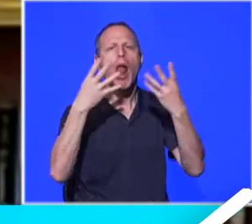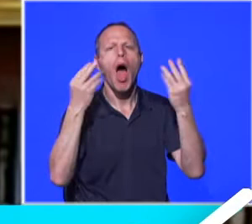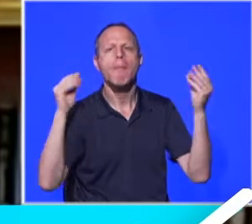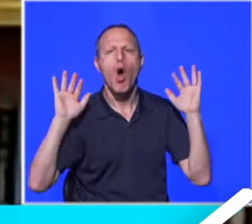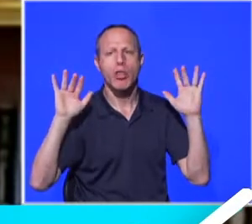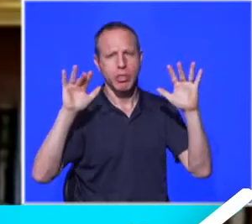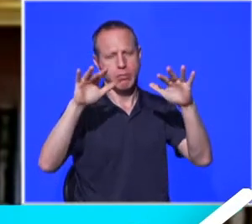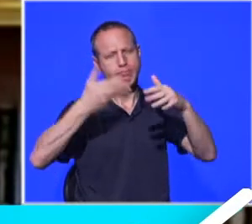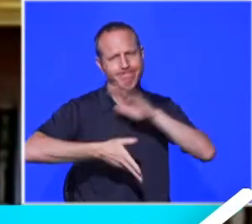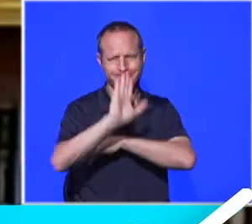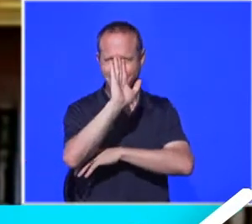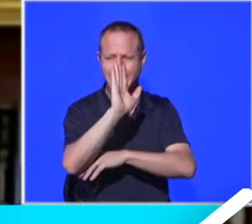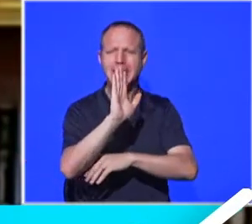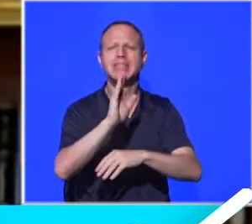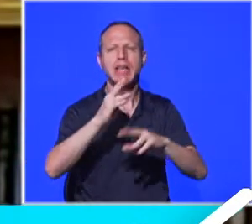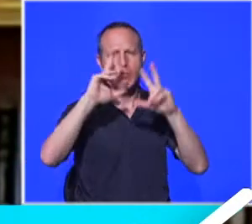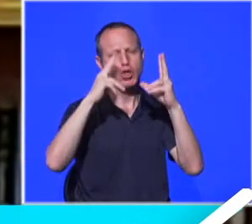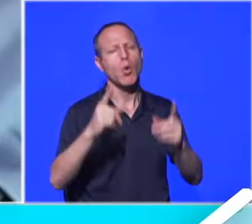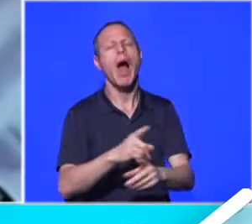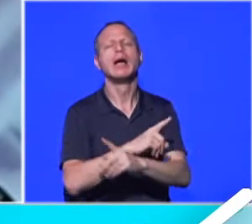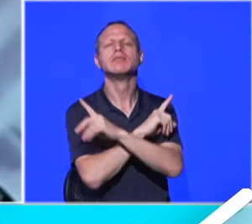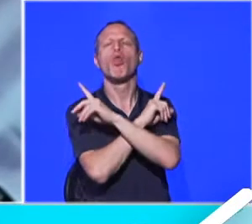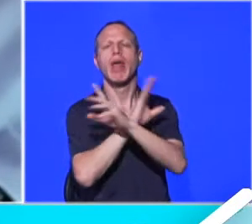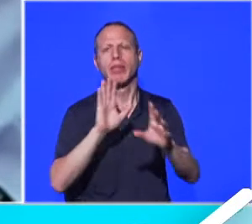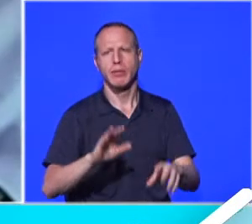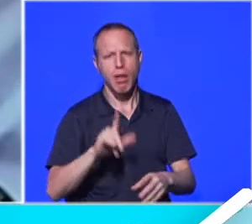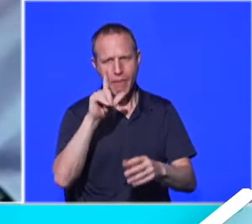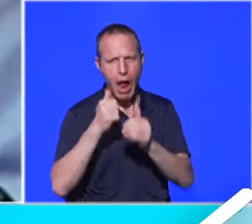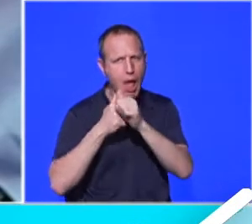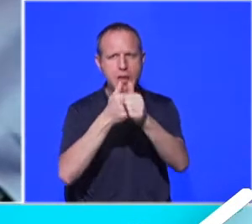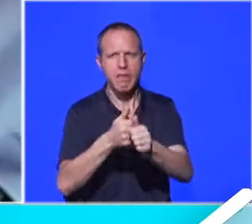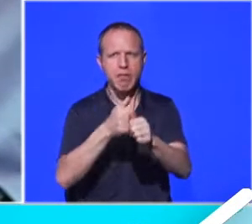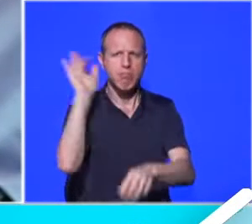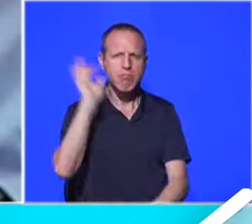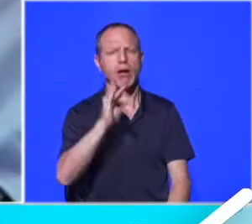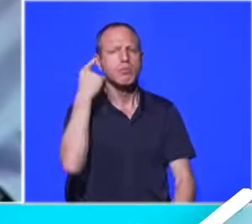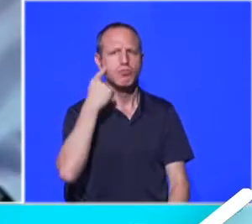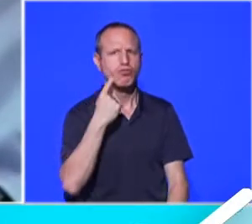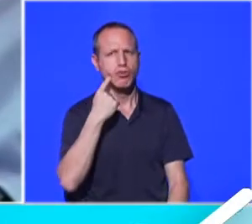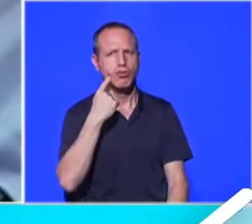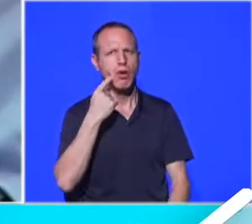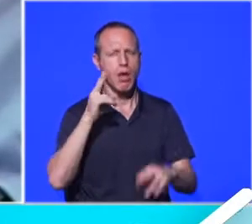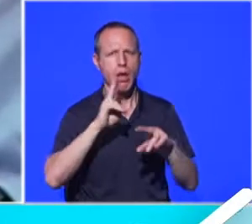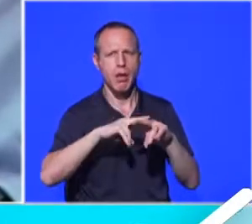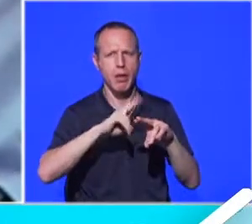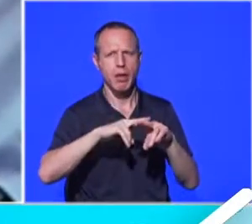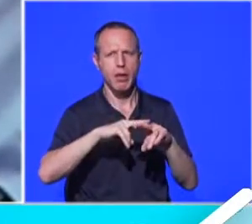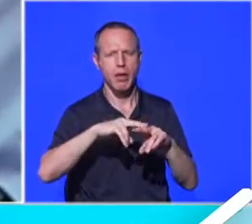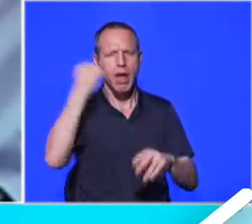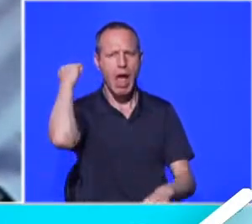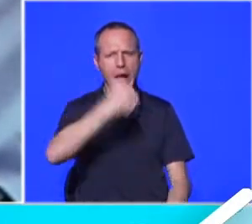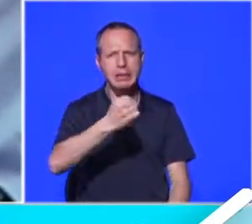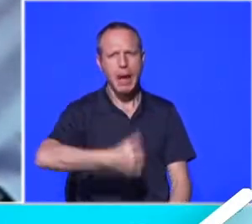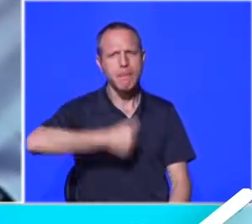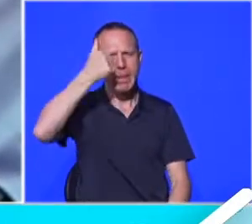שיצא בצורה ספונטנית, אבל עקבית, נגד הפשיעה, אחרי רצח מנהל בית